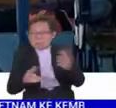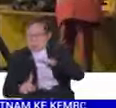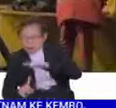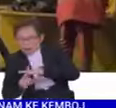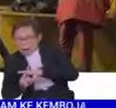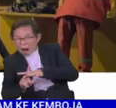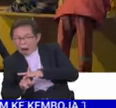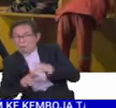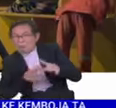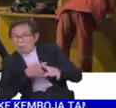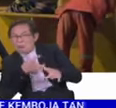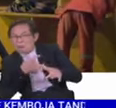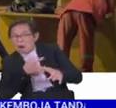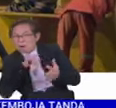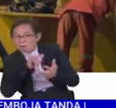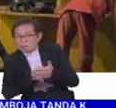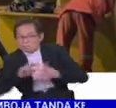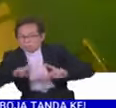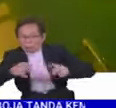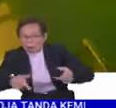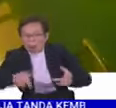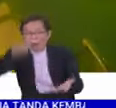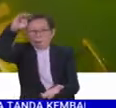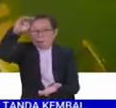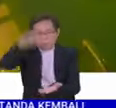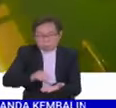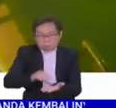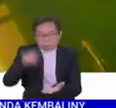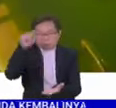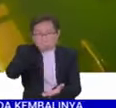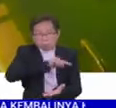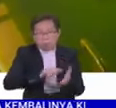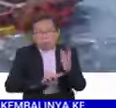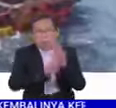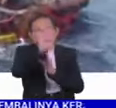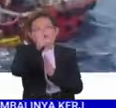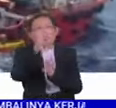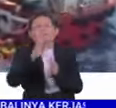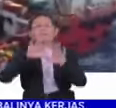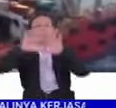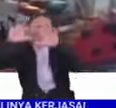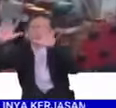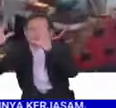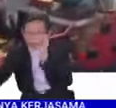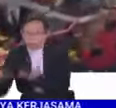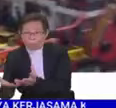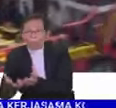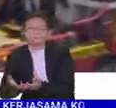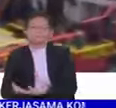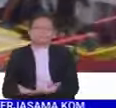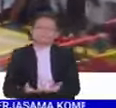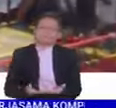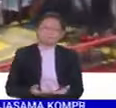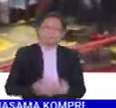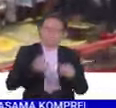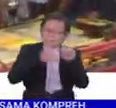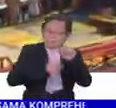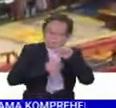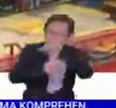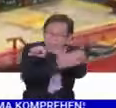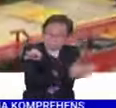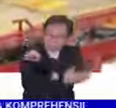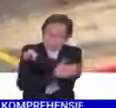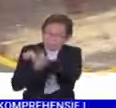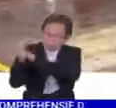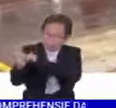sentimen bahawa keadaan itu akan menyebabkan penurunan ketara dalam pertumbuhan global. Bagaimanapun katanya, setiap negara